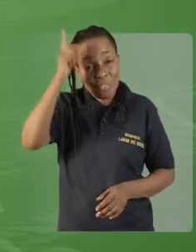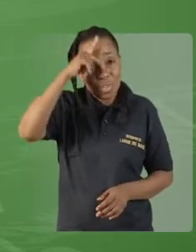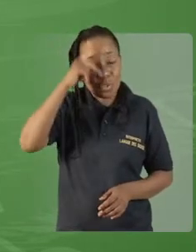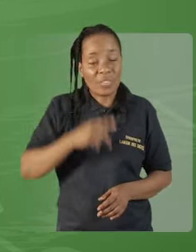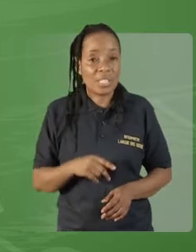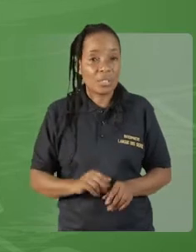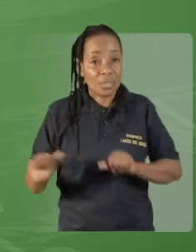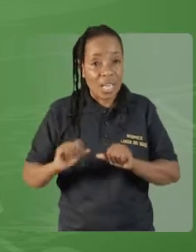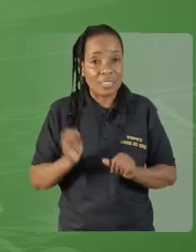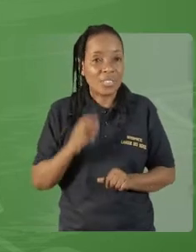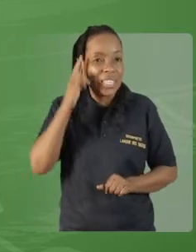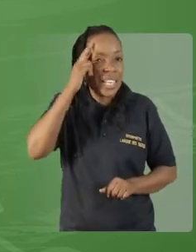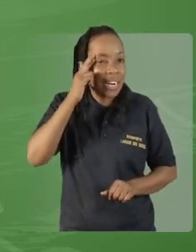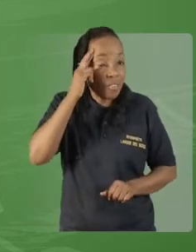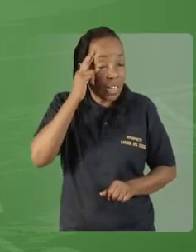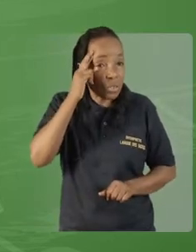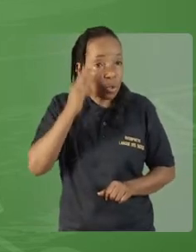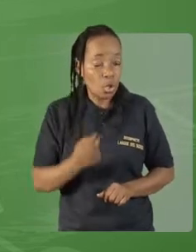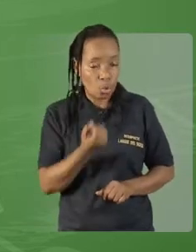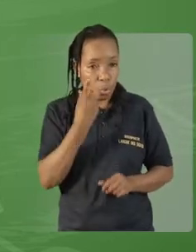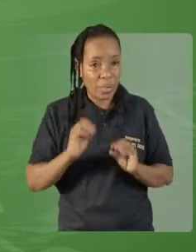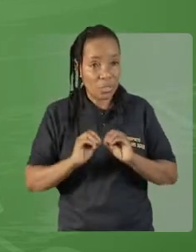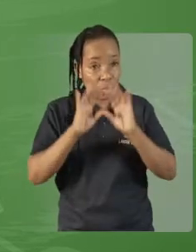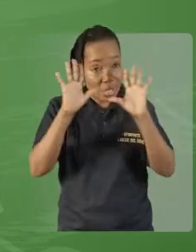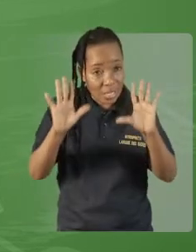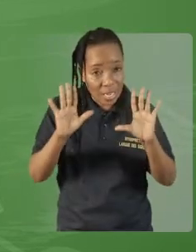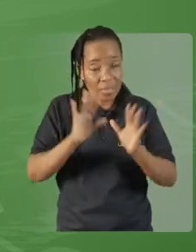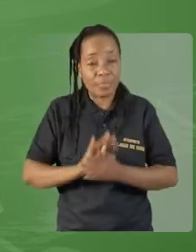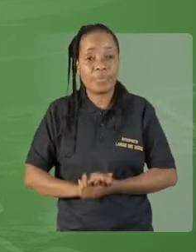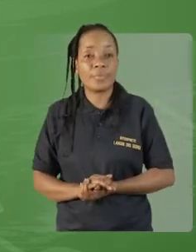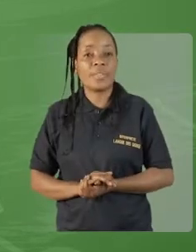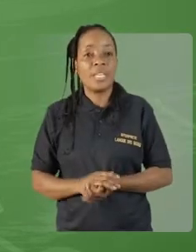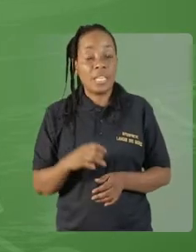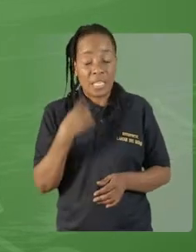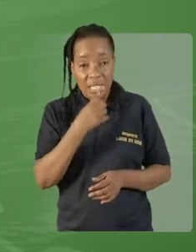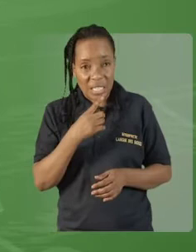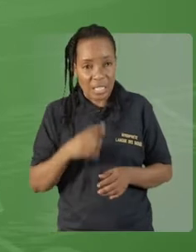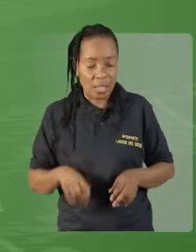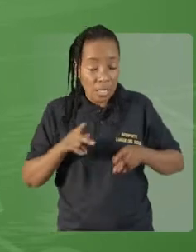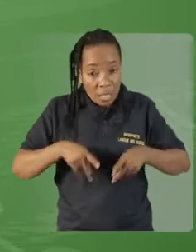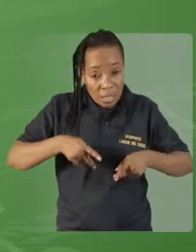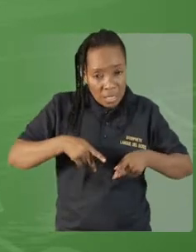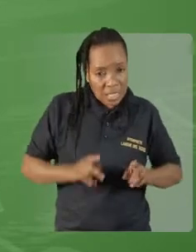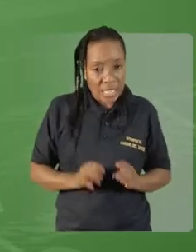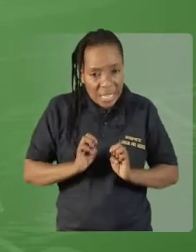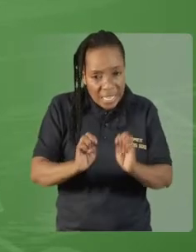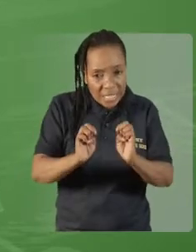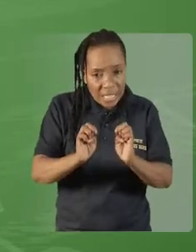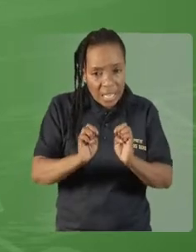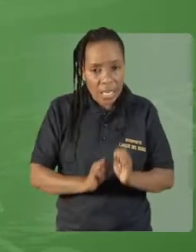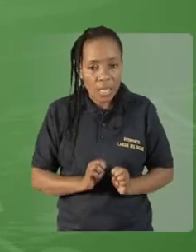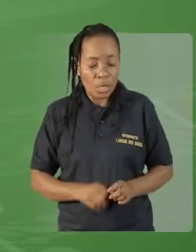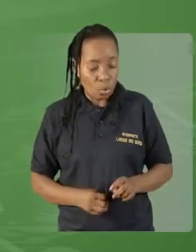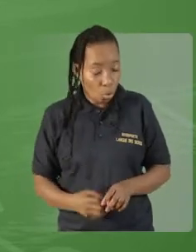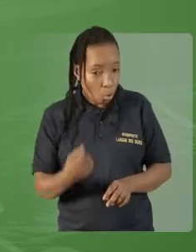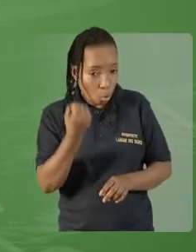discernement qui tente de fonder les savoirs et les vertus essentiellement